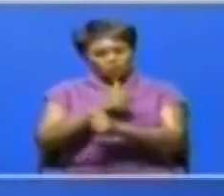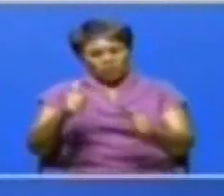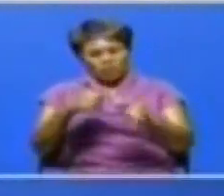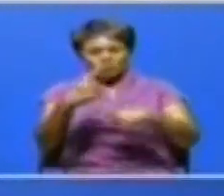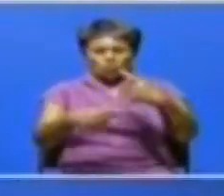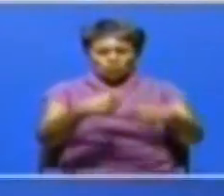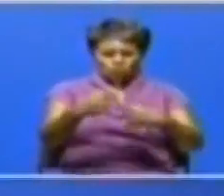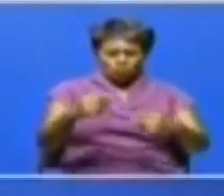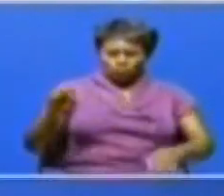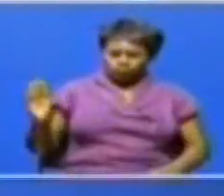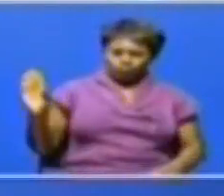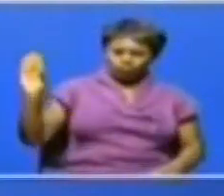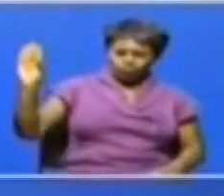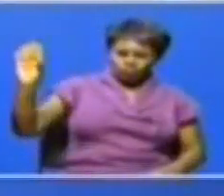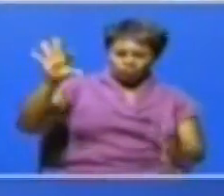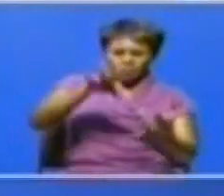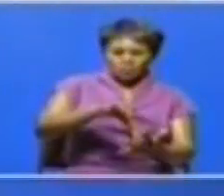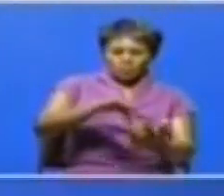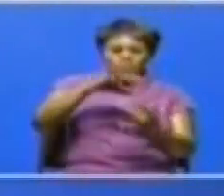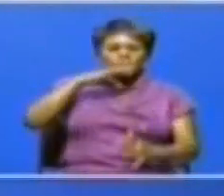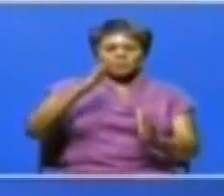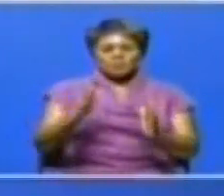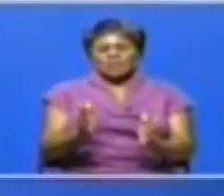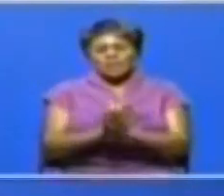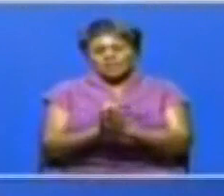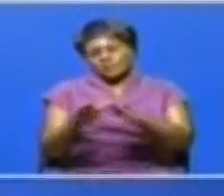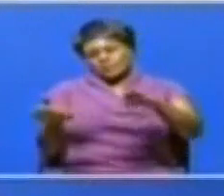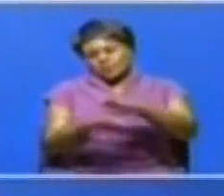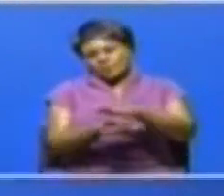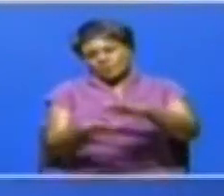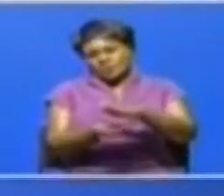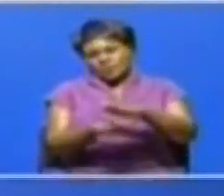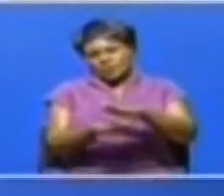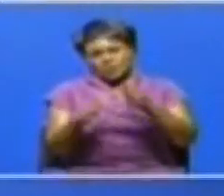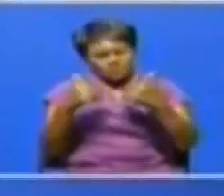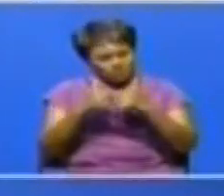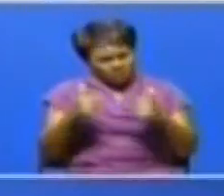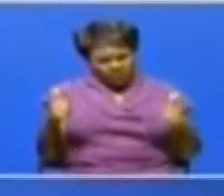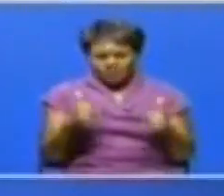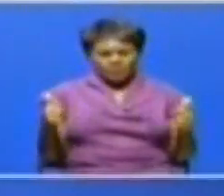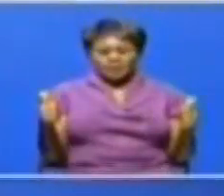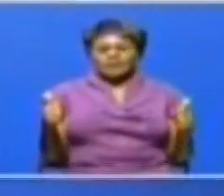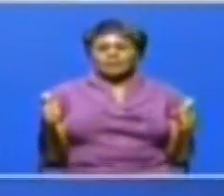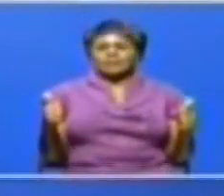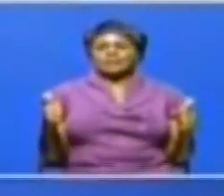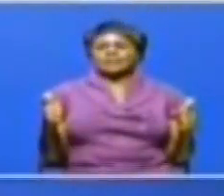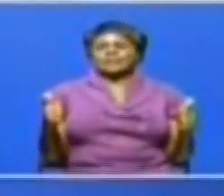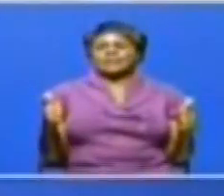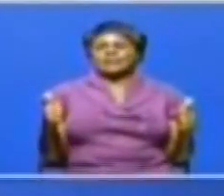sana, kuapishwa, kumchagua spika na naibu wake, yote shughuli hiyo imeenda vizuri sana.